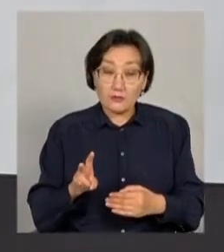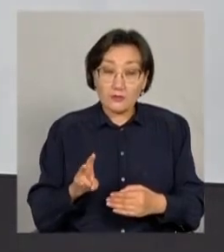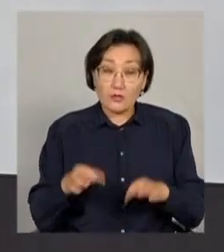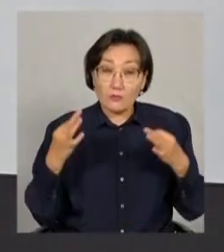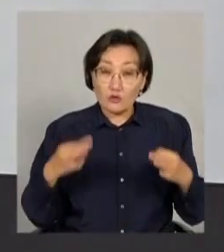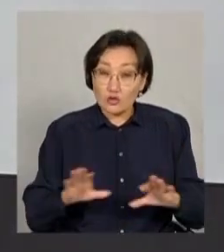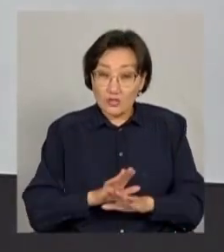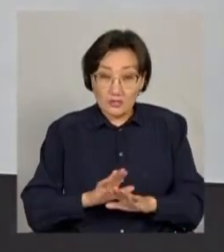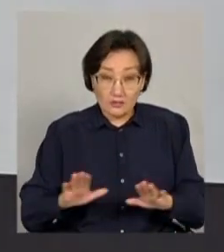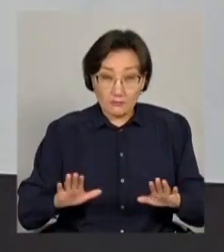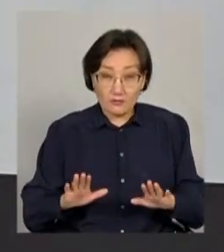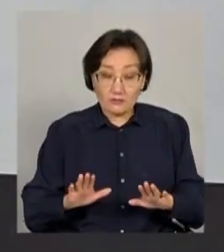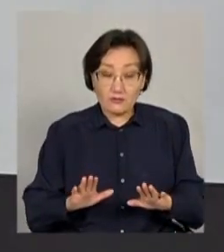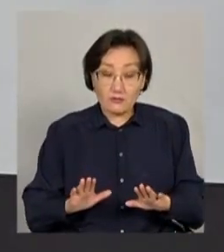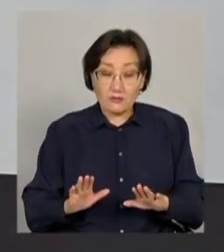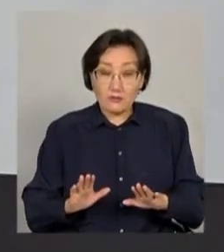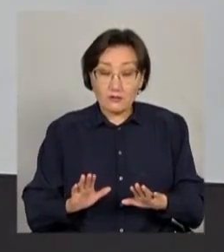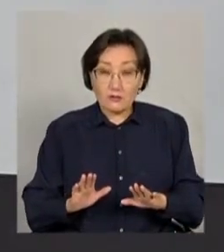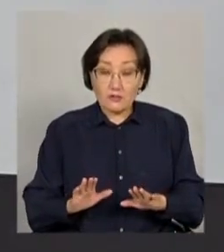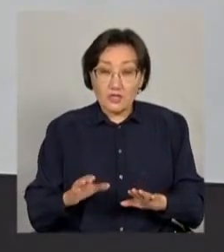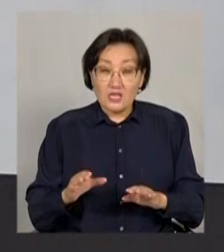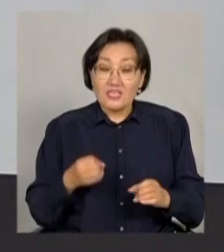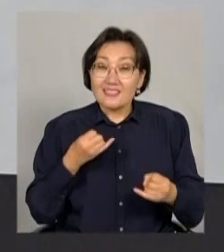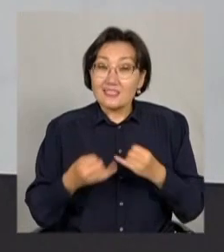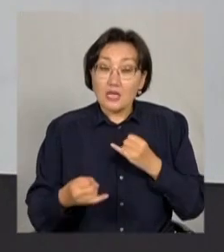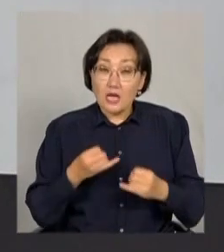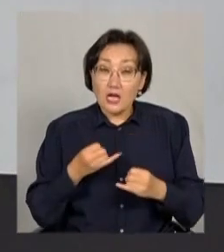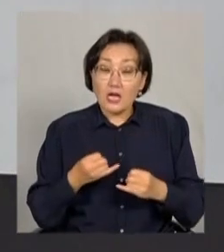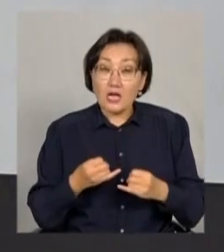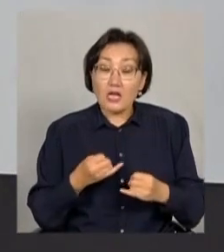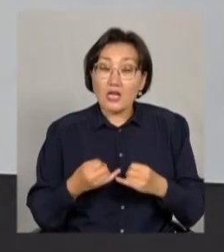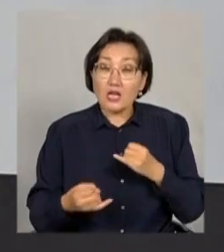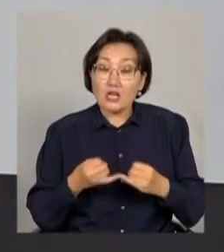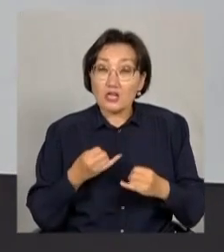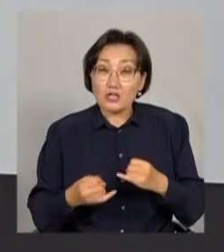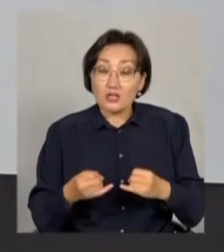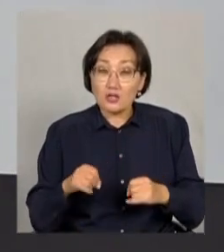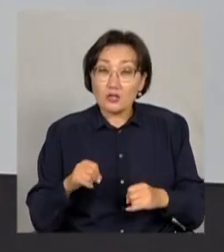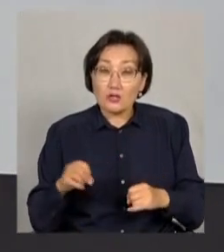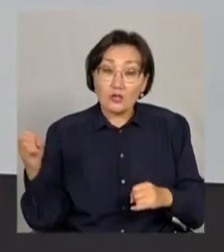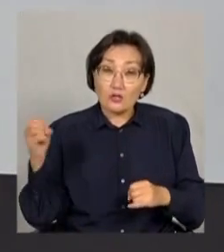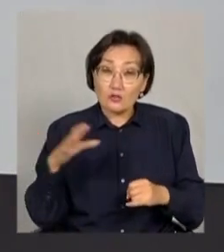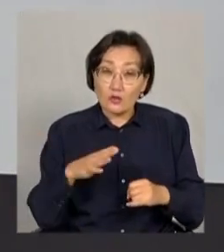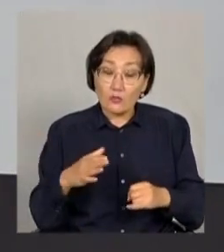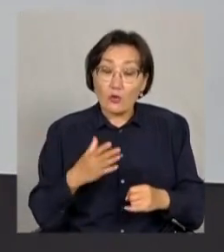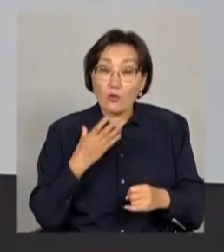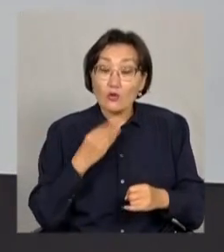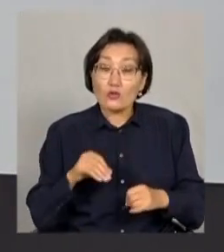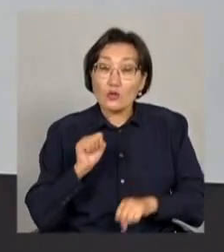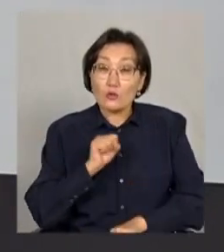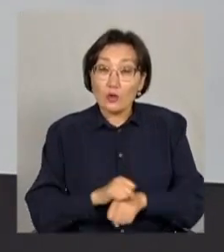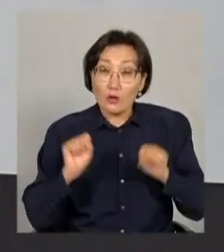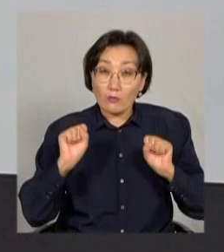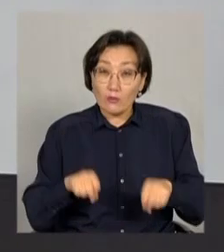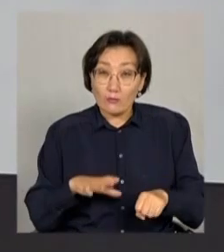рұқсат етілмеген сары түске өзінің топтан мүмкіншілігіне барына қарамай